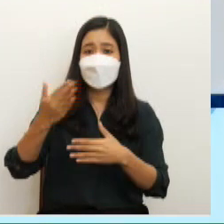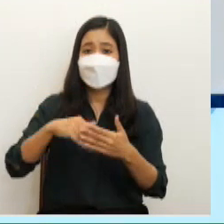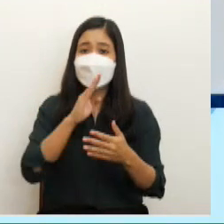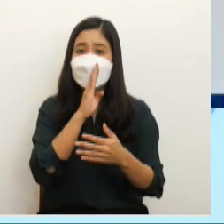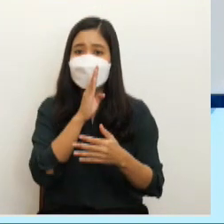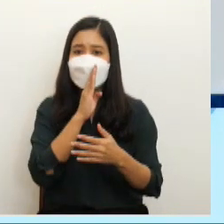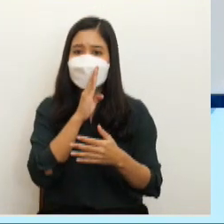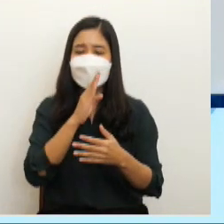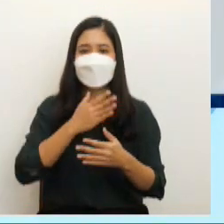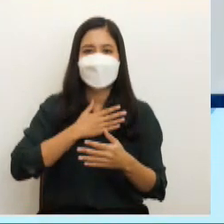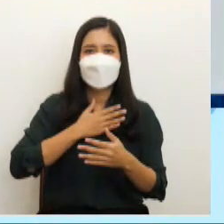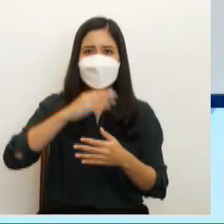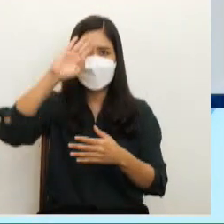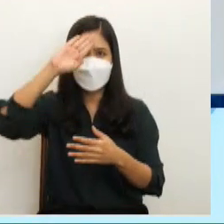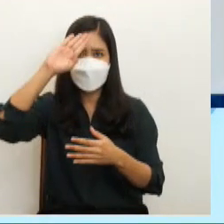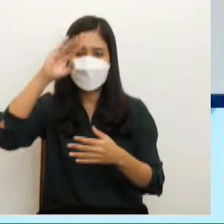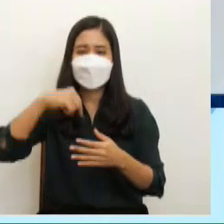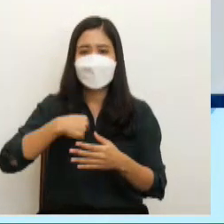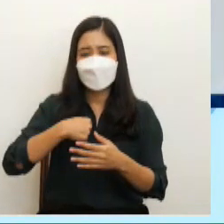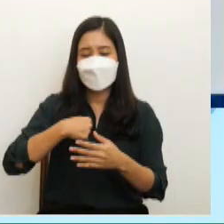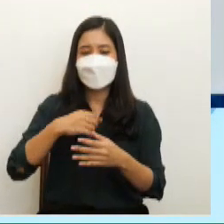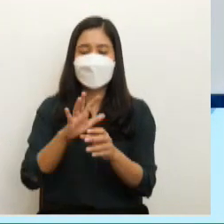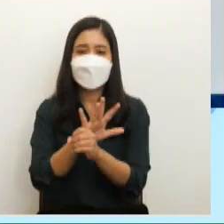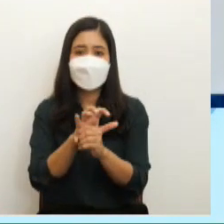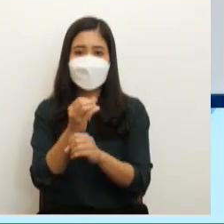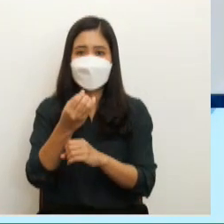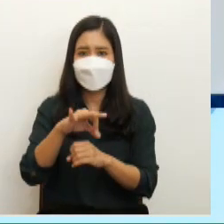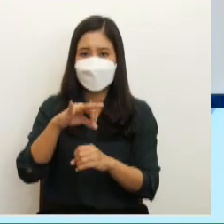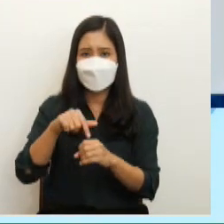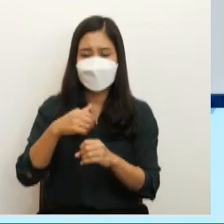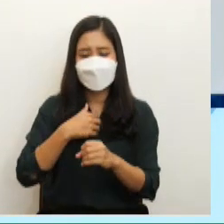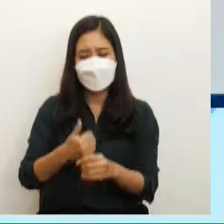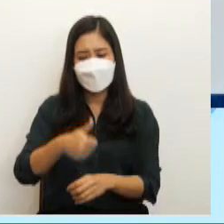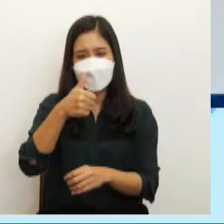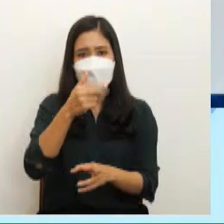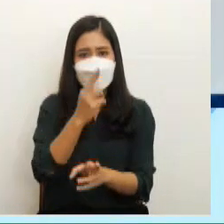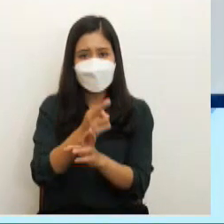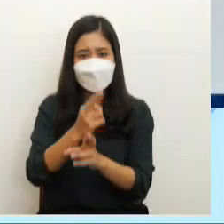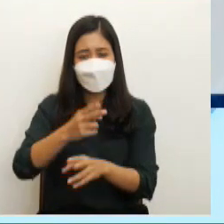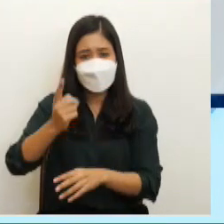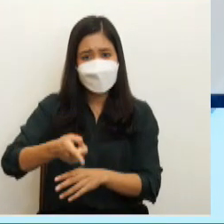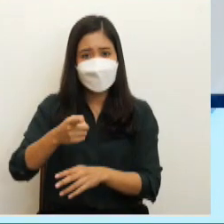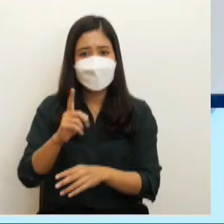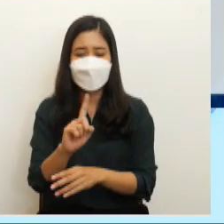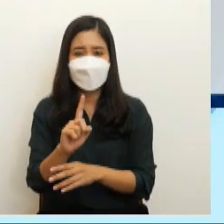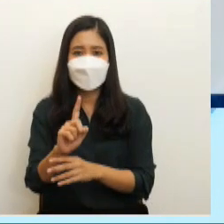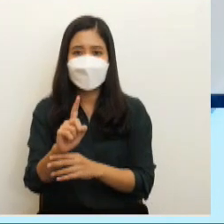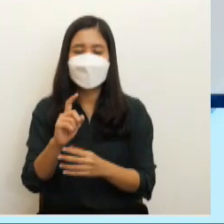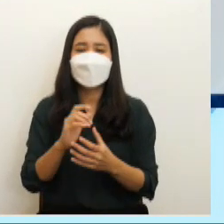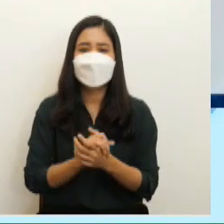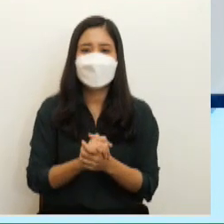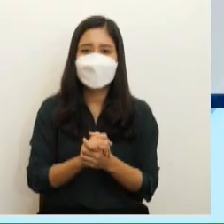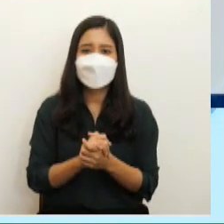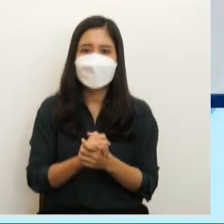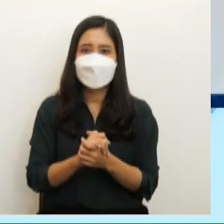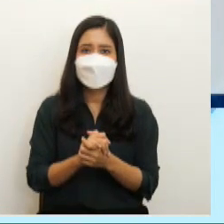นะครับเจ็บป่วยติดโควิดแล้วนะครับหลายท่านก็สงสัยว่าเราจะได้รับการรักษาฟรีหรือไม่นะครับในส่วนของคุณครูและบุคล